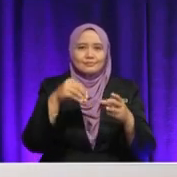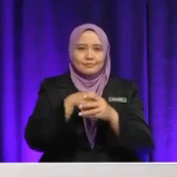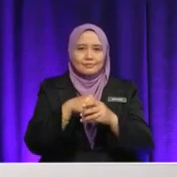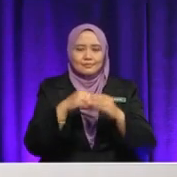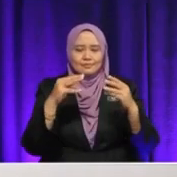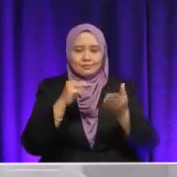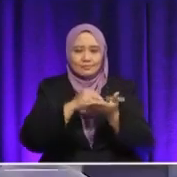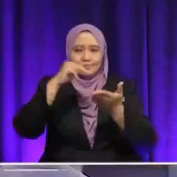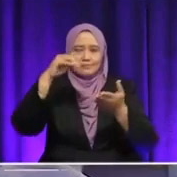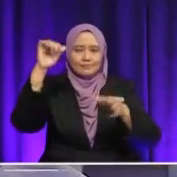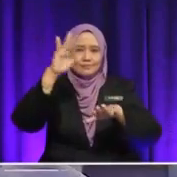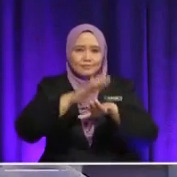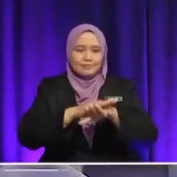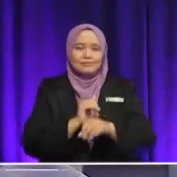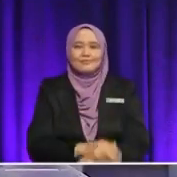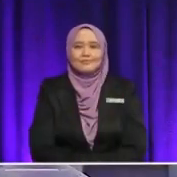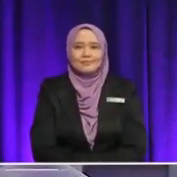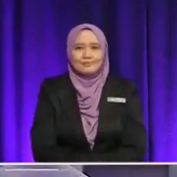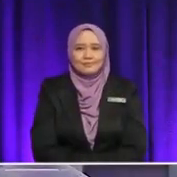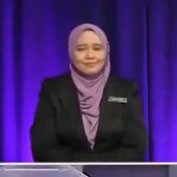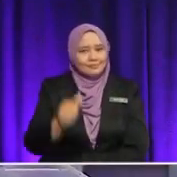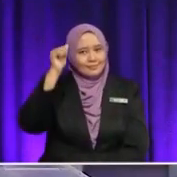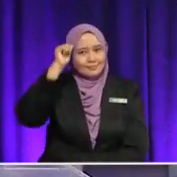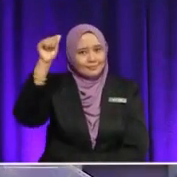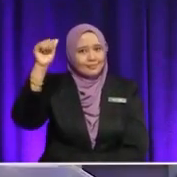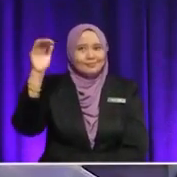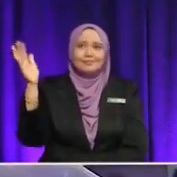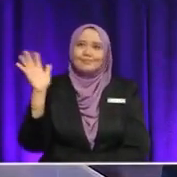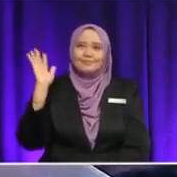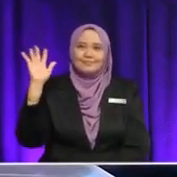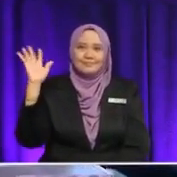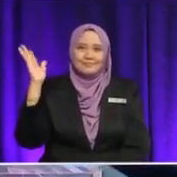Atas sama dengan saya aku masih ingat spesies Assalamualaikum bye